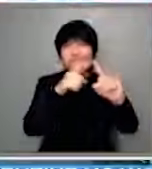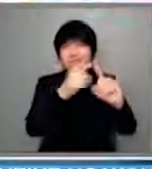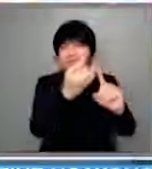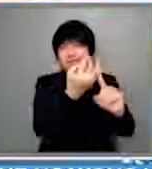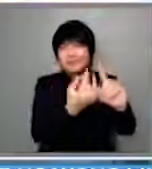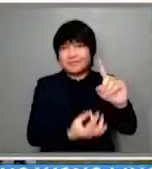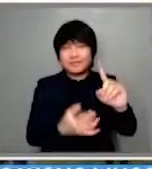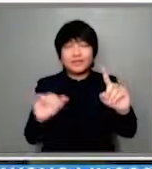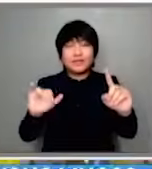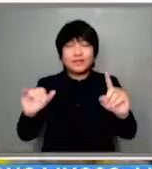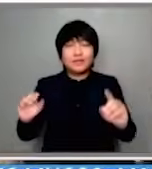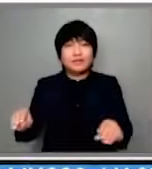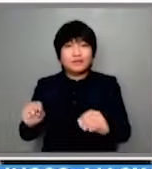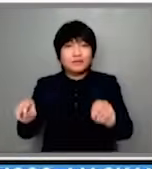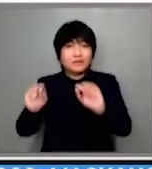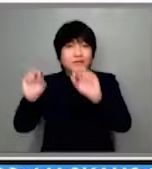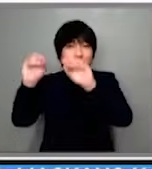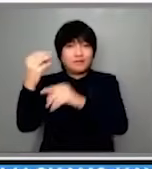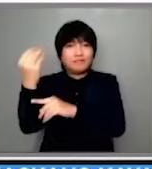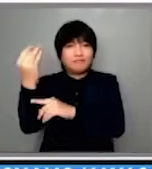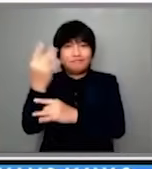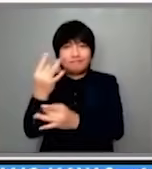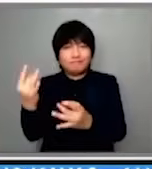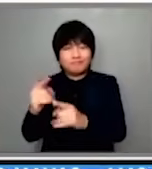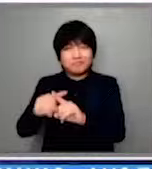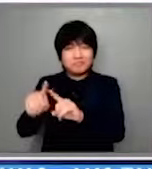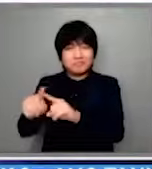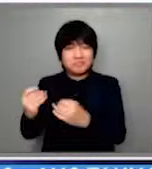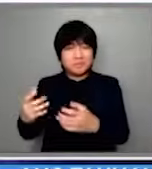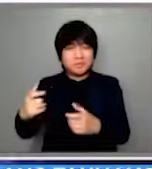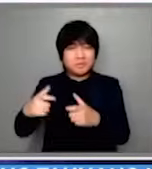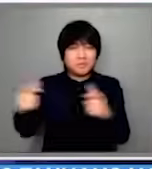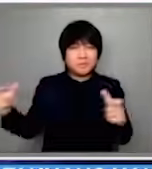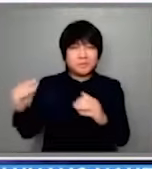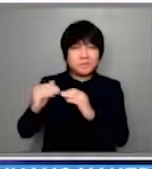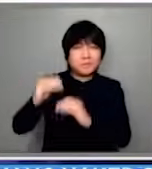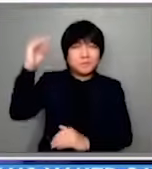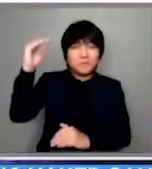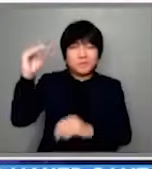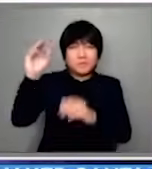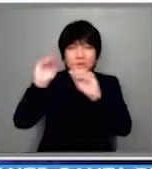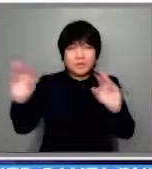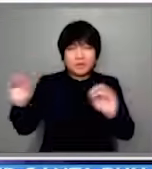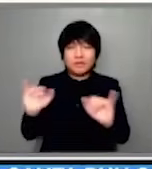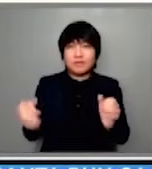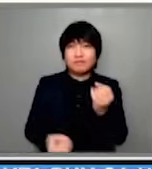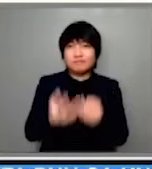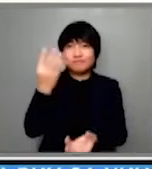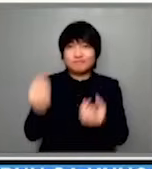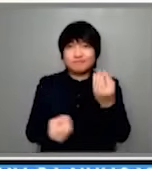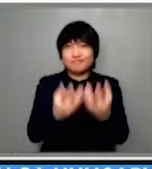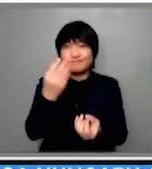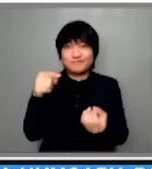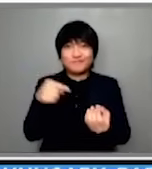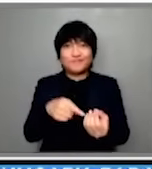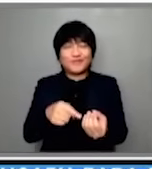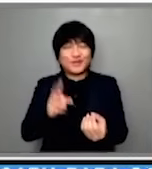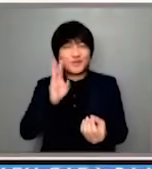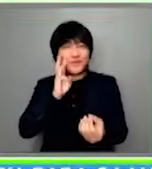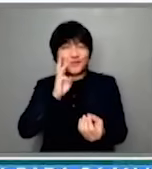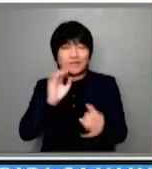sa bayan ng Alicia. Tapok dito ang kanilang giant Christmas tree at dancing fountain na may kasabay ng music. May fireworks display